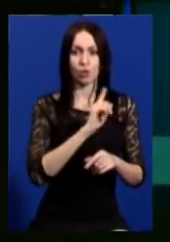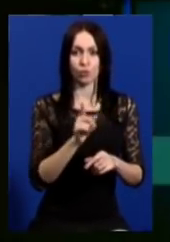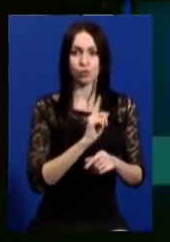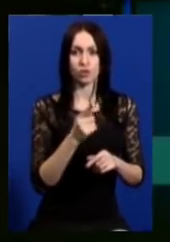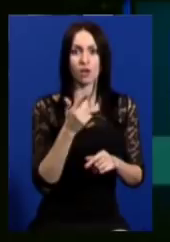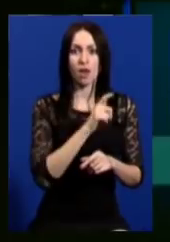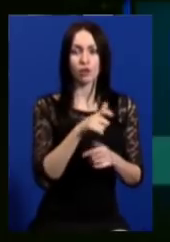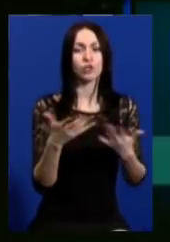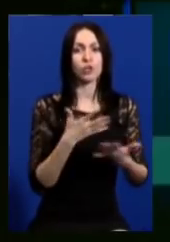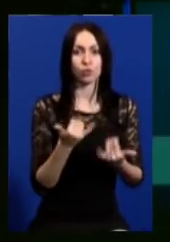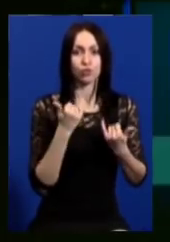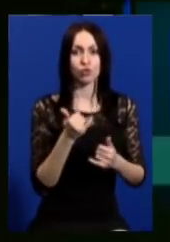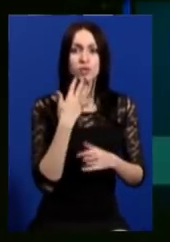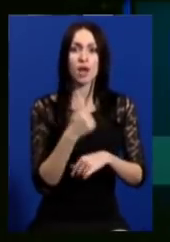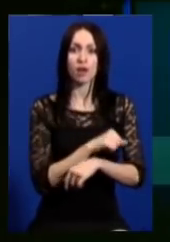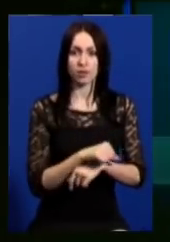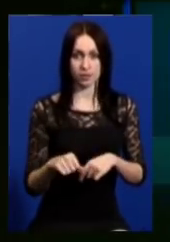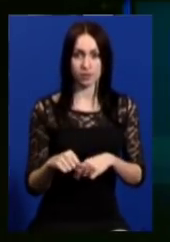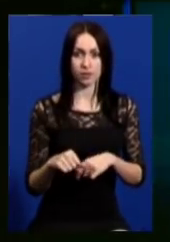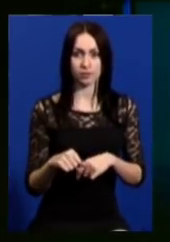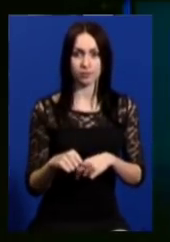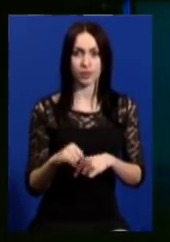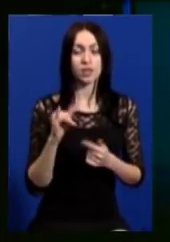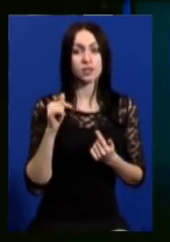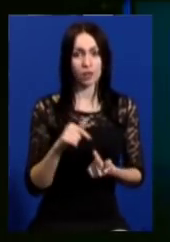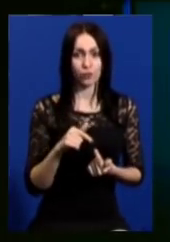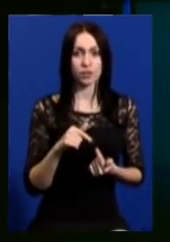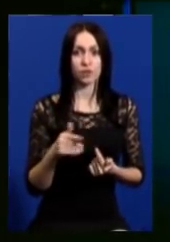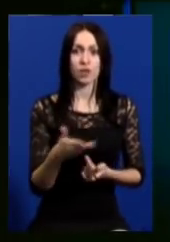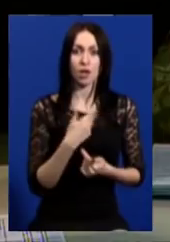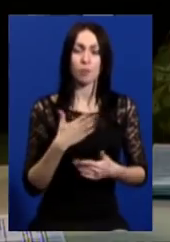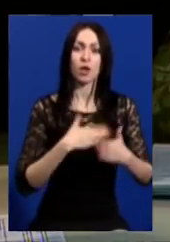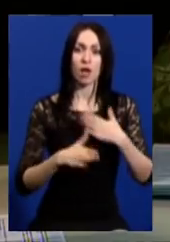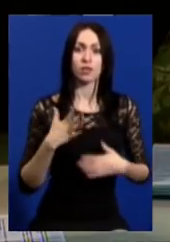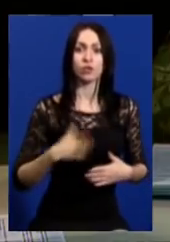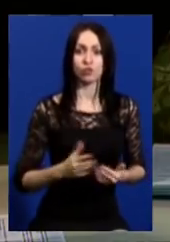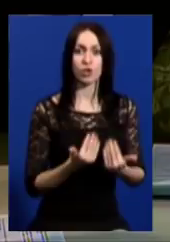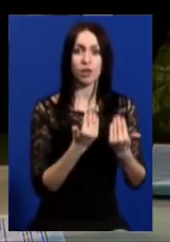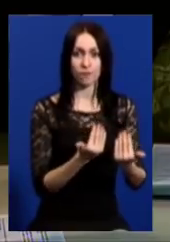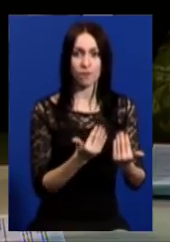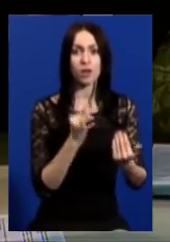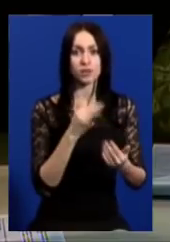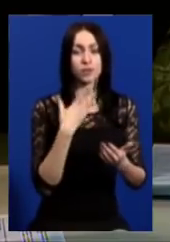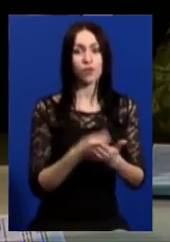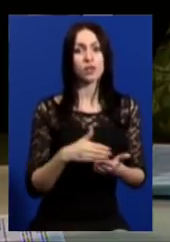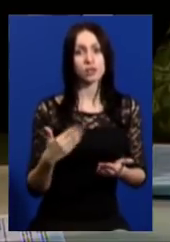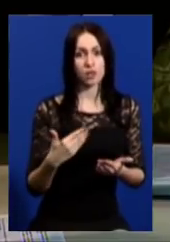які знаходяться за кордоном. Відповідно, ми раді чекати вас і зі